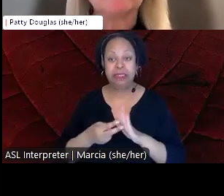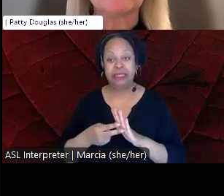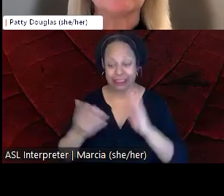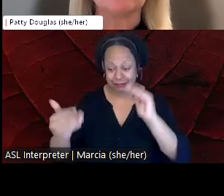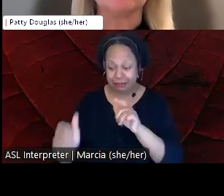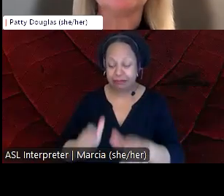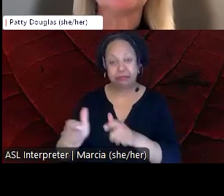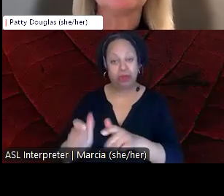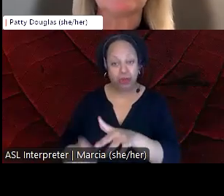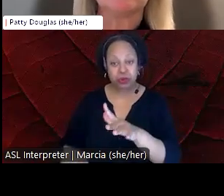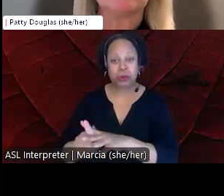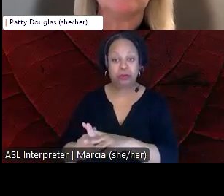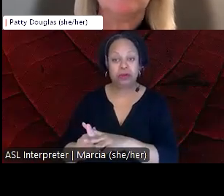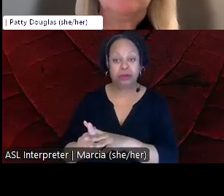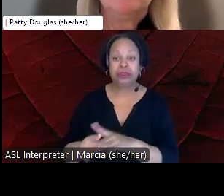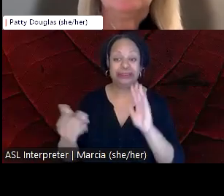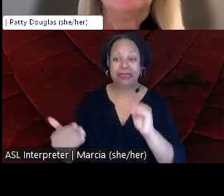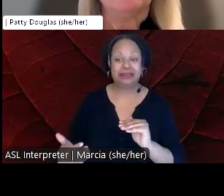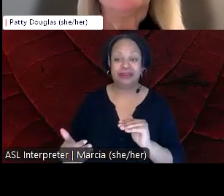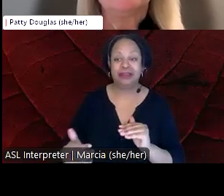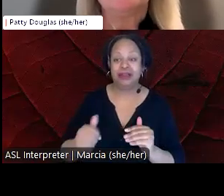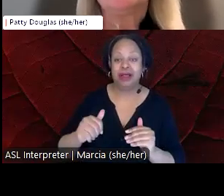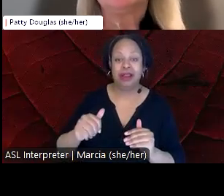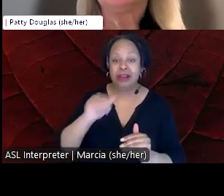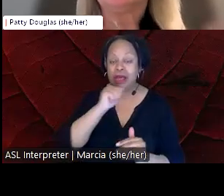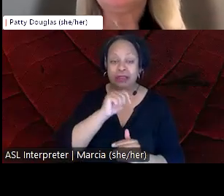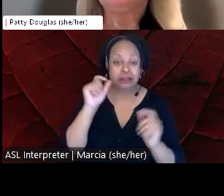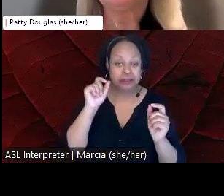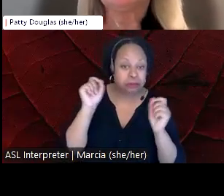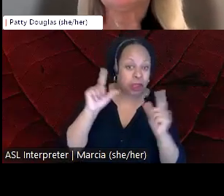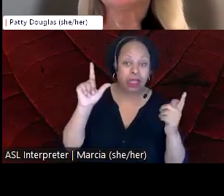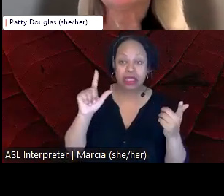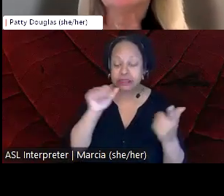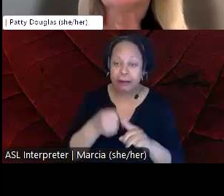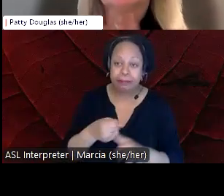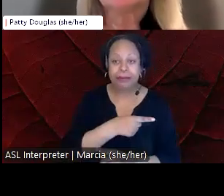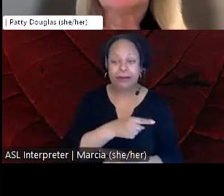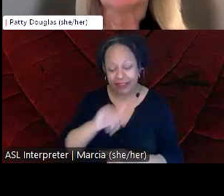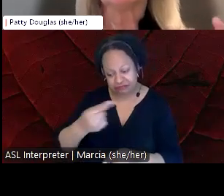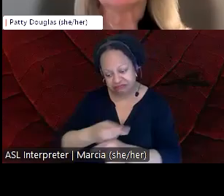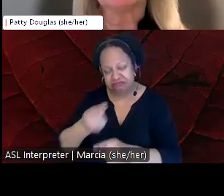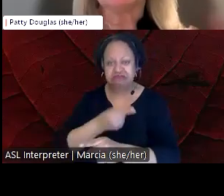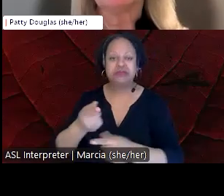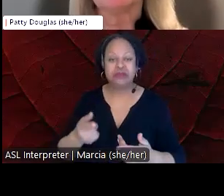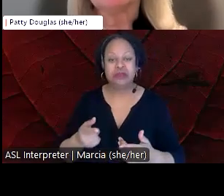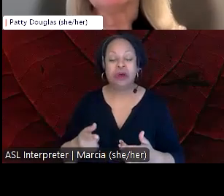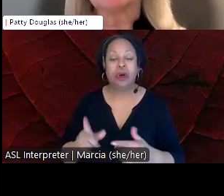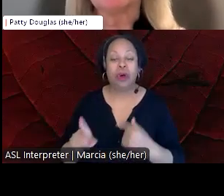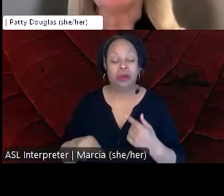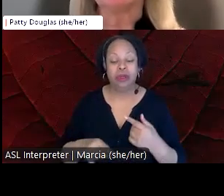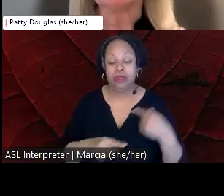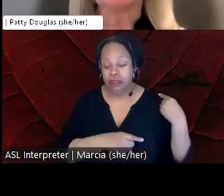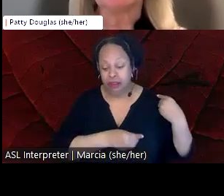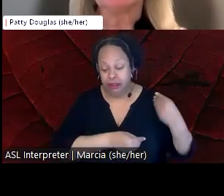diverses partout. Ce n'est pas une exception, ça fait partie de la règle du fait qu'on soit humain. Nous devons déconstruire les